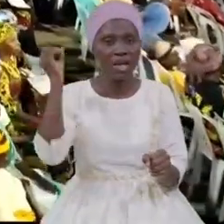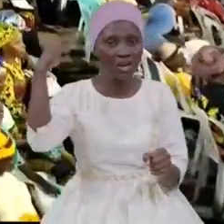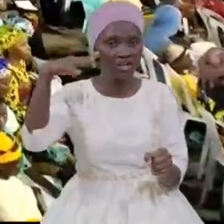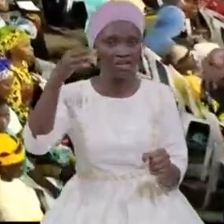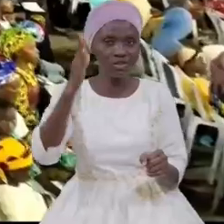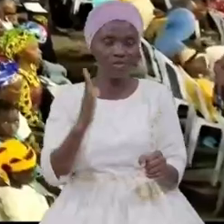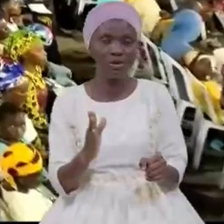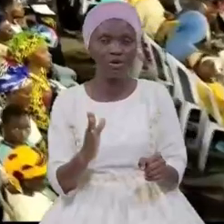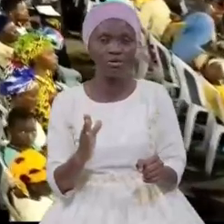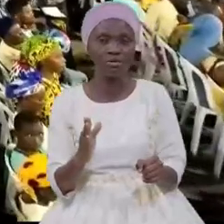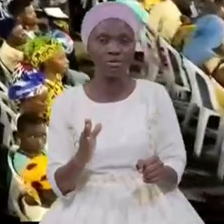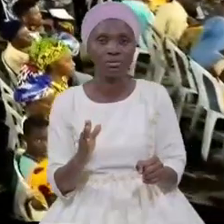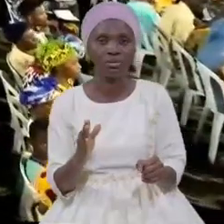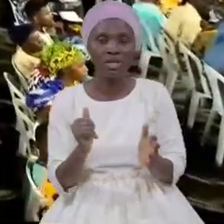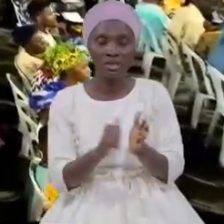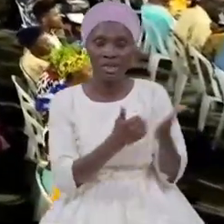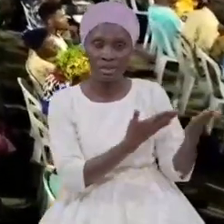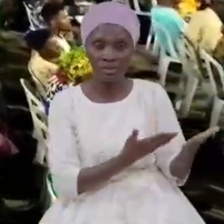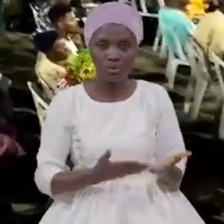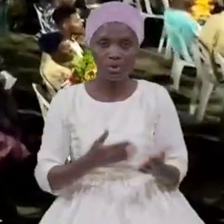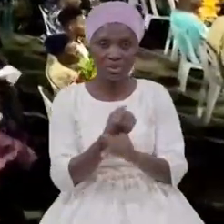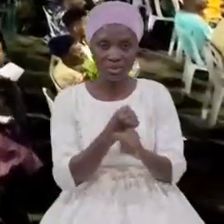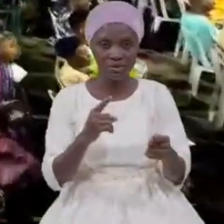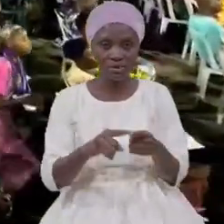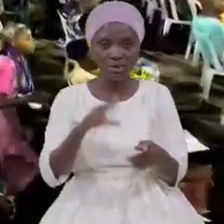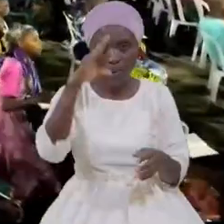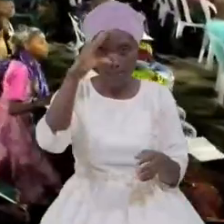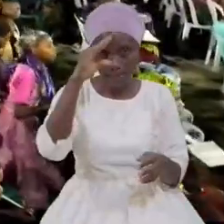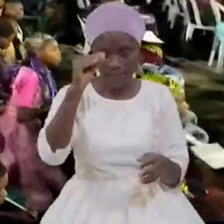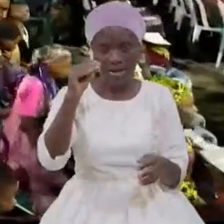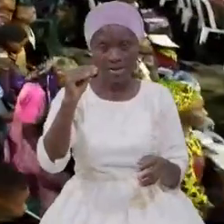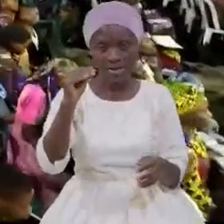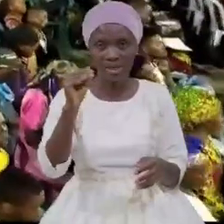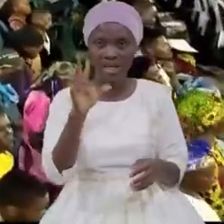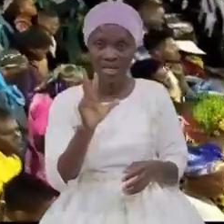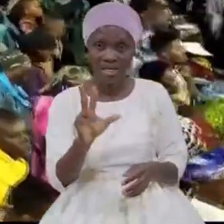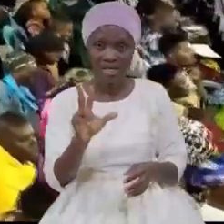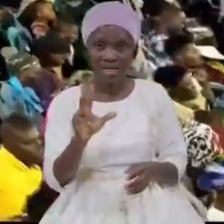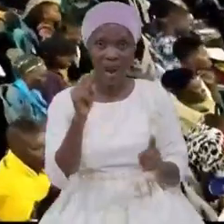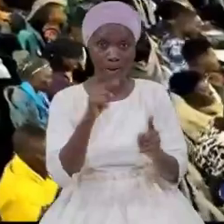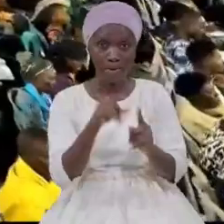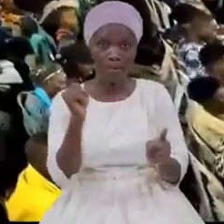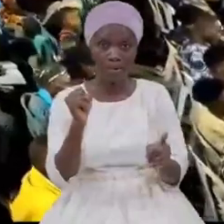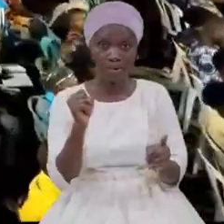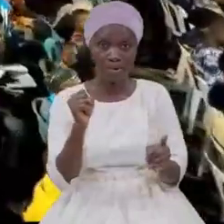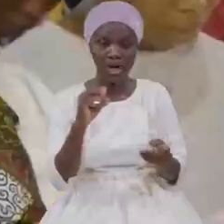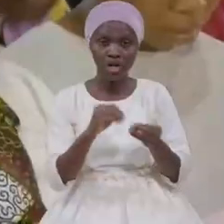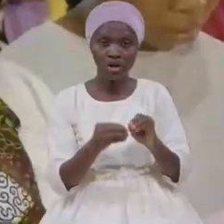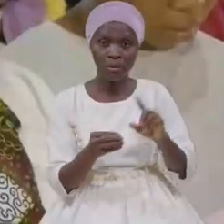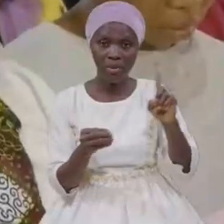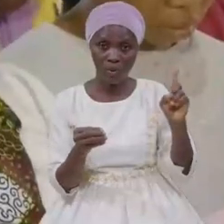l'incommensurable et infini, la grâce inconsumable et infinie de la grâce de Dieu qui apporte le